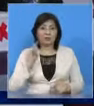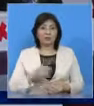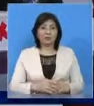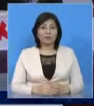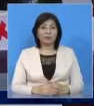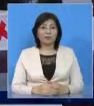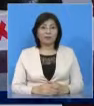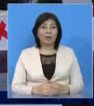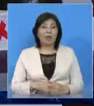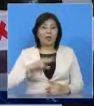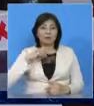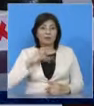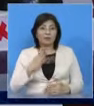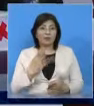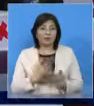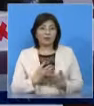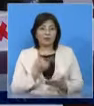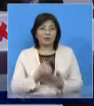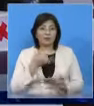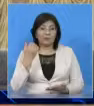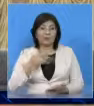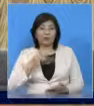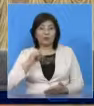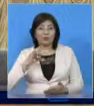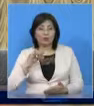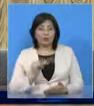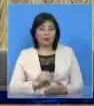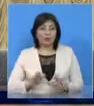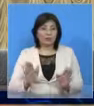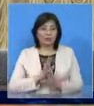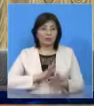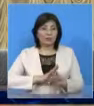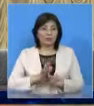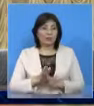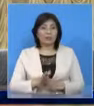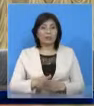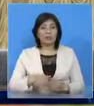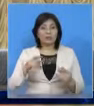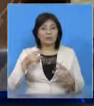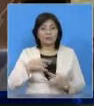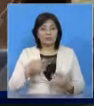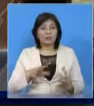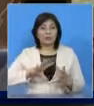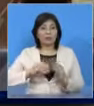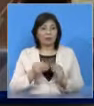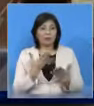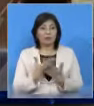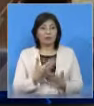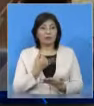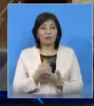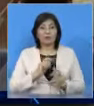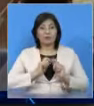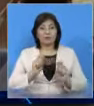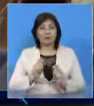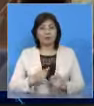особое внимание время оценивания жирею уделяла исполнение песни с мической культуре по итогам конкурса победители конкурса были награждены